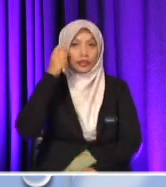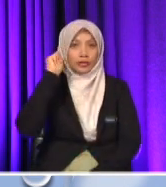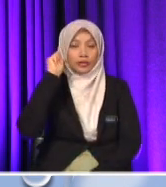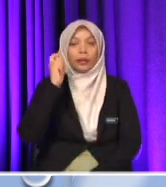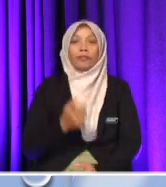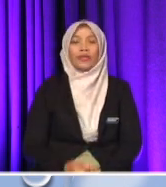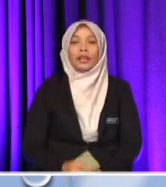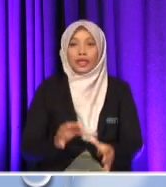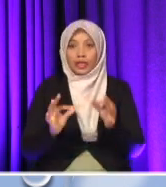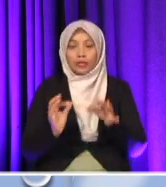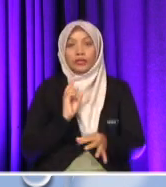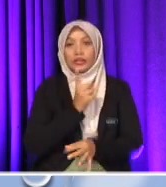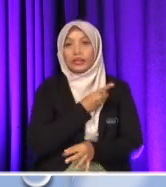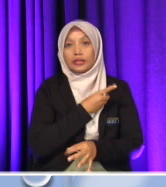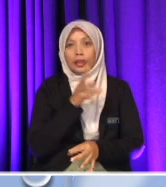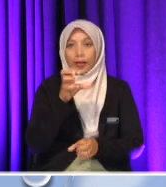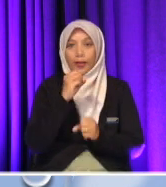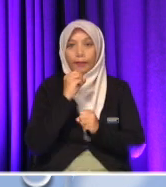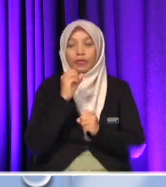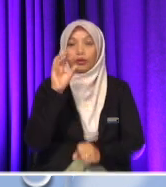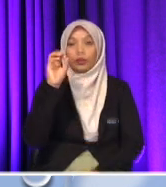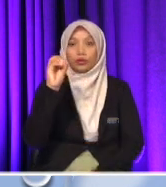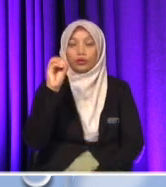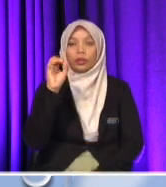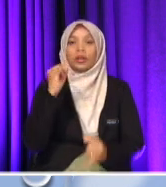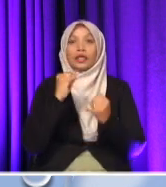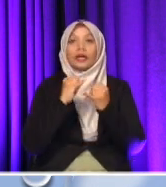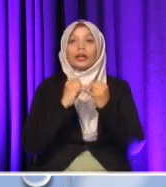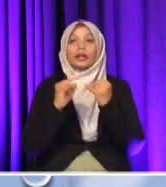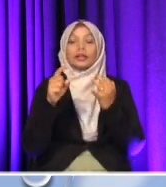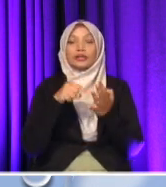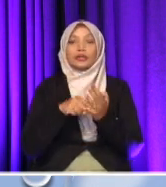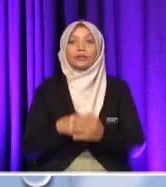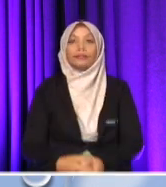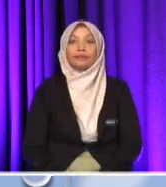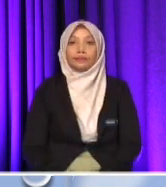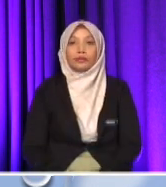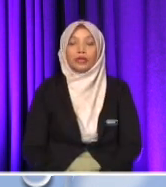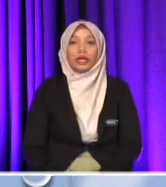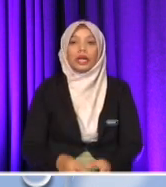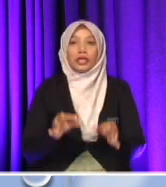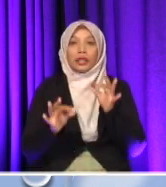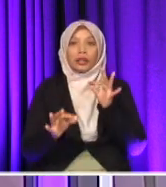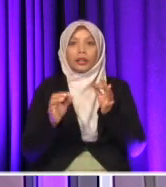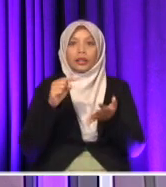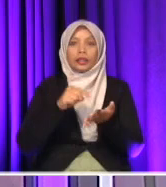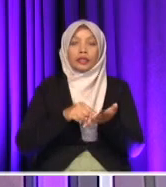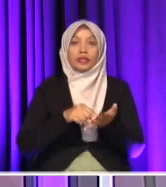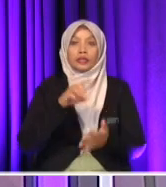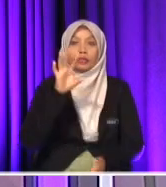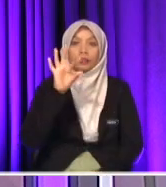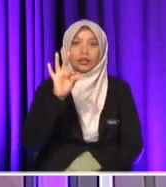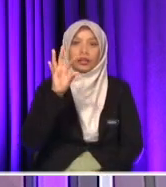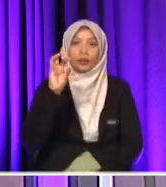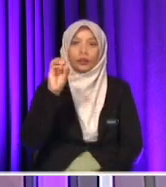yang kita ambil. Kalau kita ambil daripada 0, kita akan berakhir di sini. Kalau kita ambil daripada sini, kalau kita ini 90, 180, kita akan